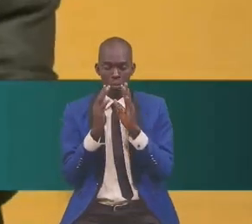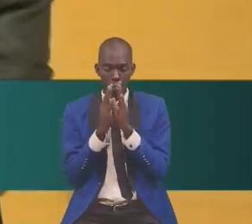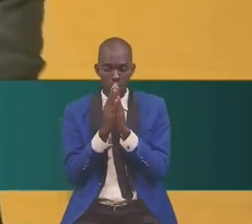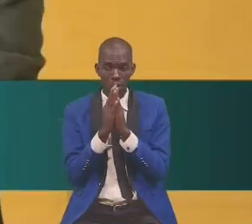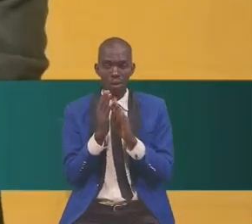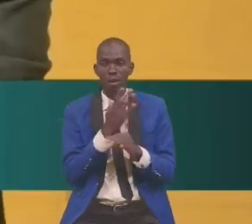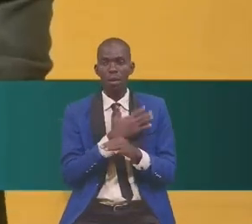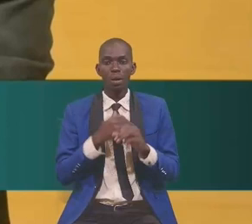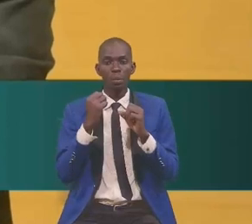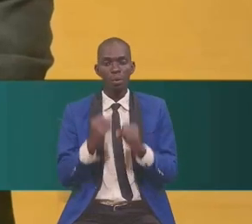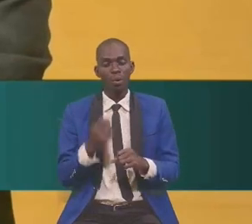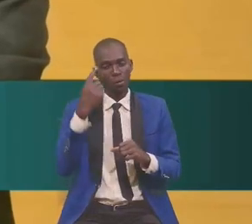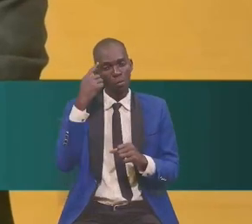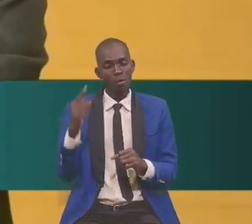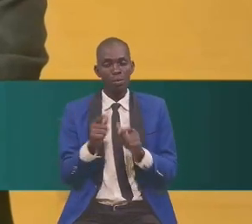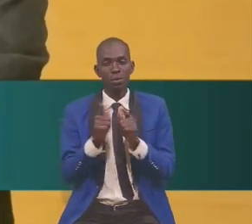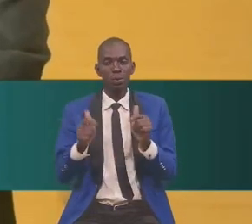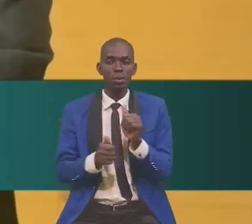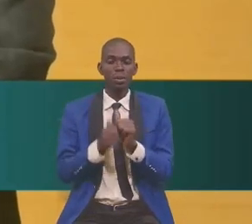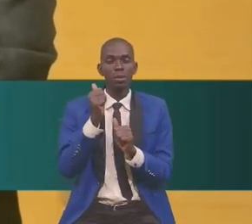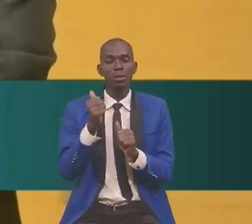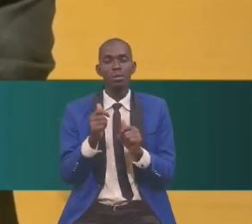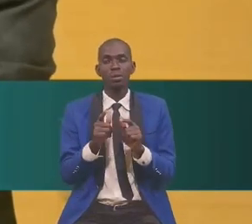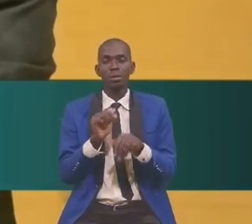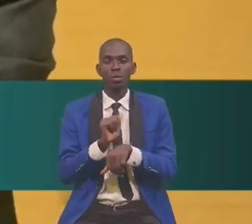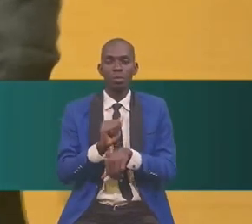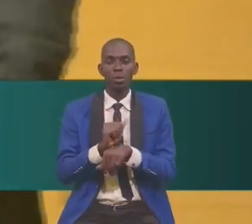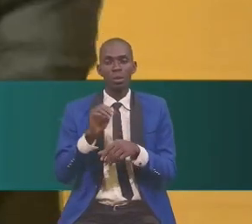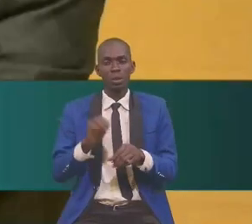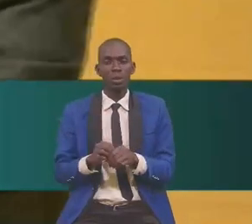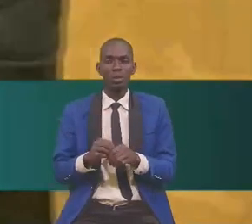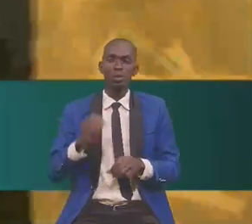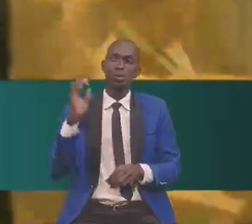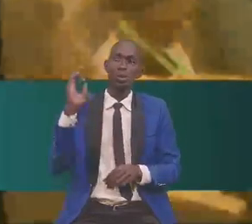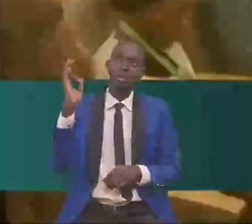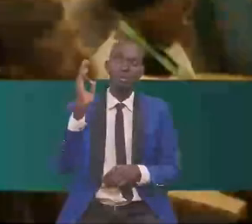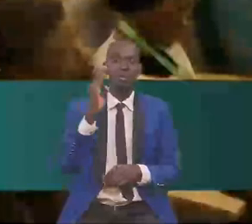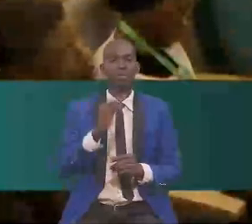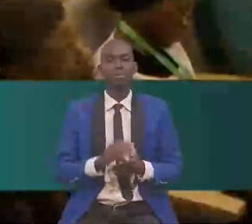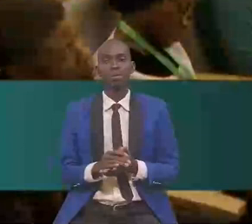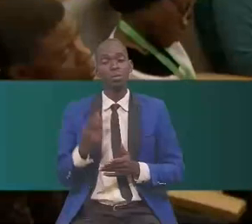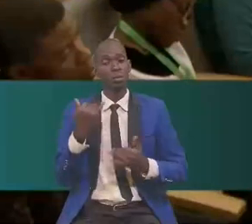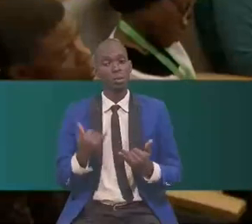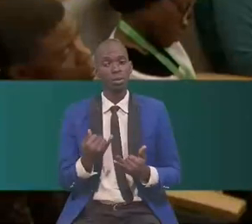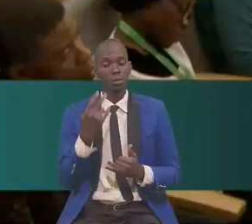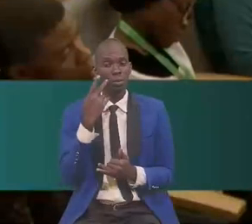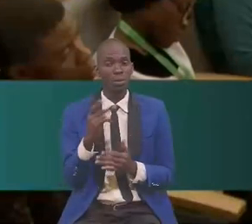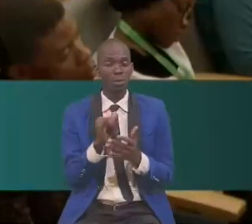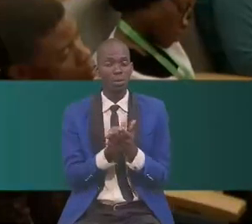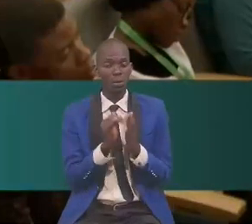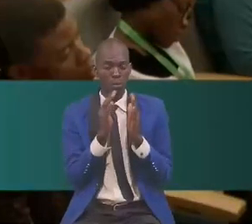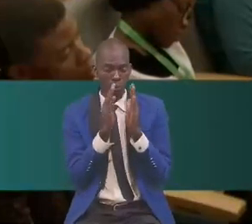exploits dans l'évangélisation. Vous voyez, cette prière qui suit